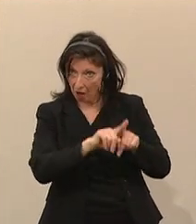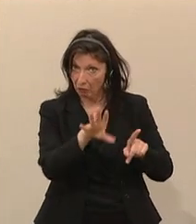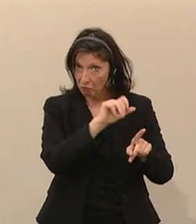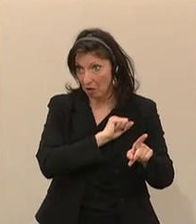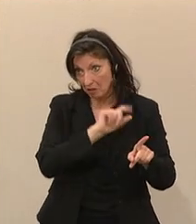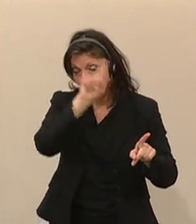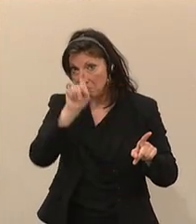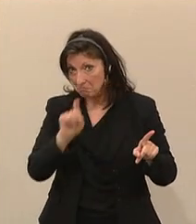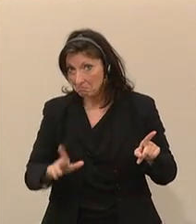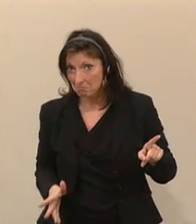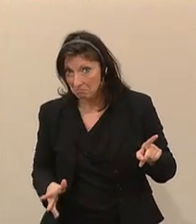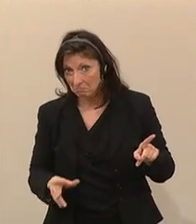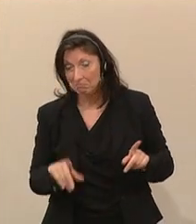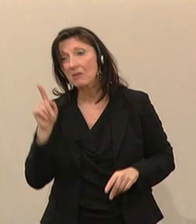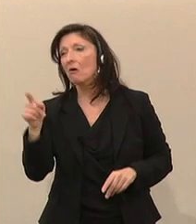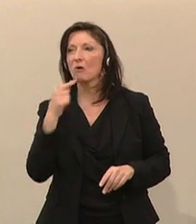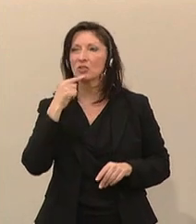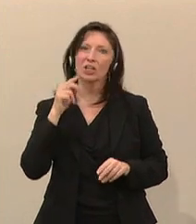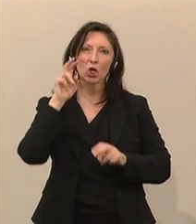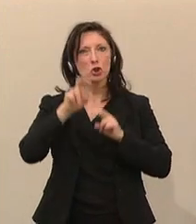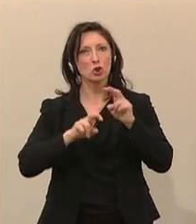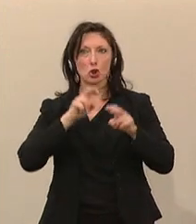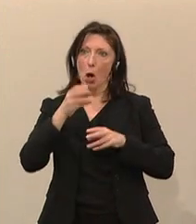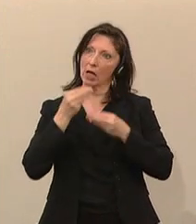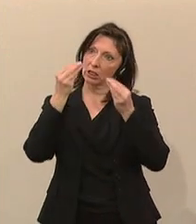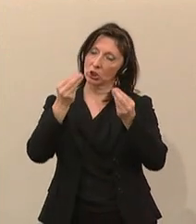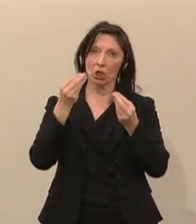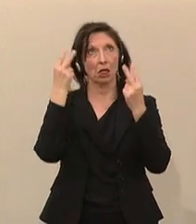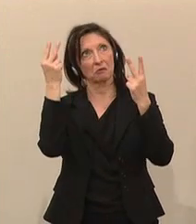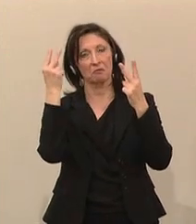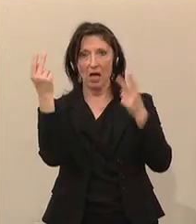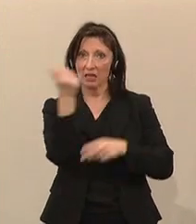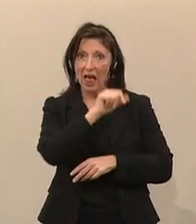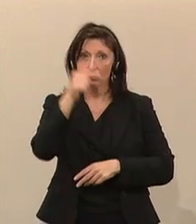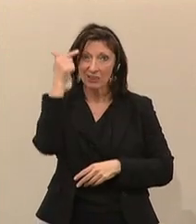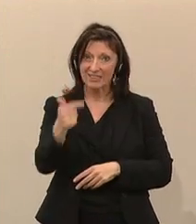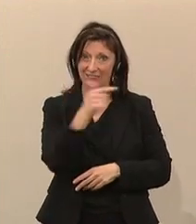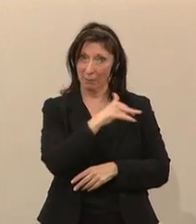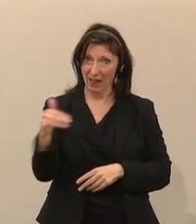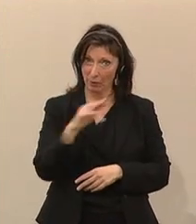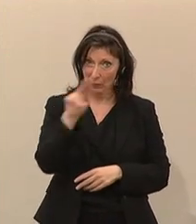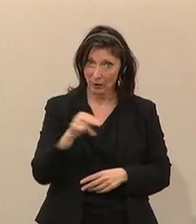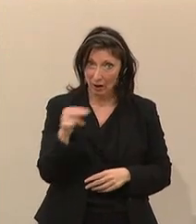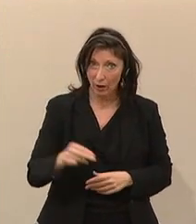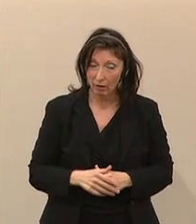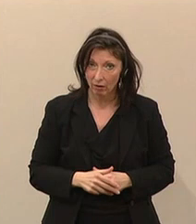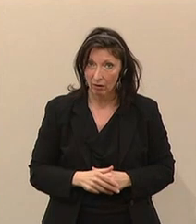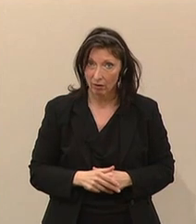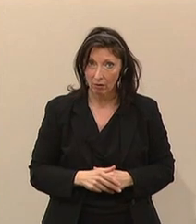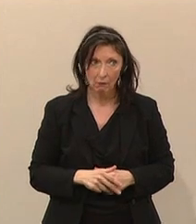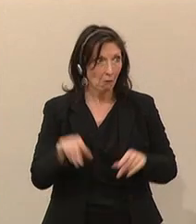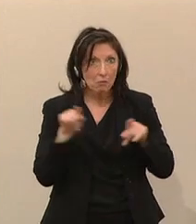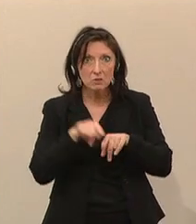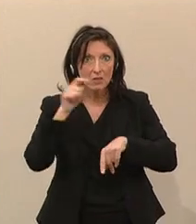schwer tue, ist, dass es sich hier um ein Steuergeschenk in der Größenordnung von 120 Millionen Euro handelt, wobei gleichzeitig durch